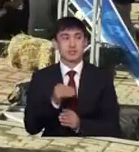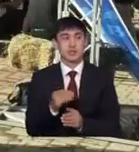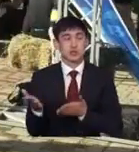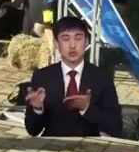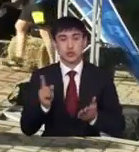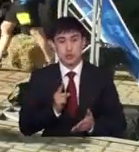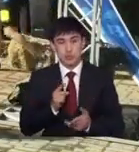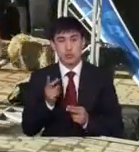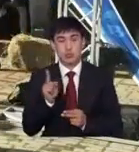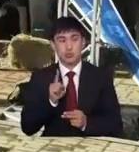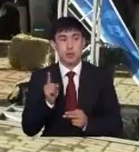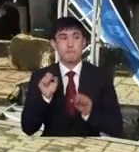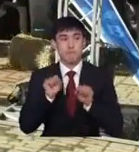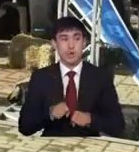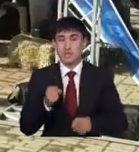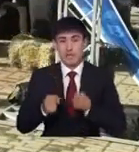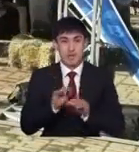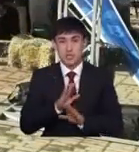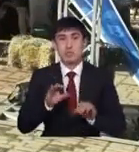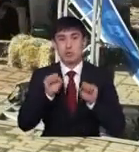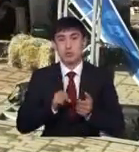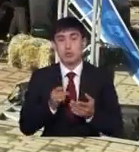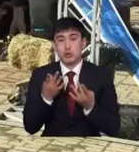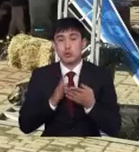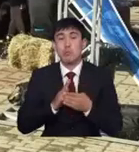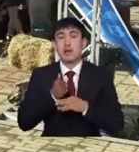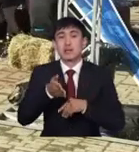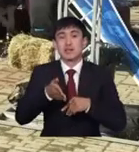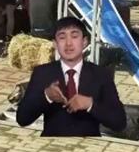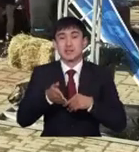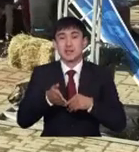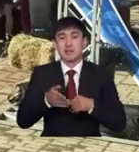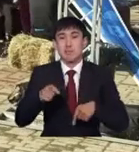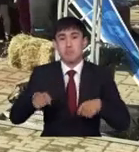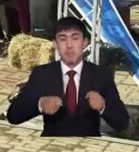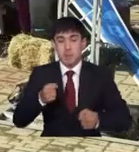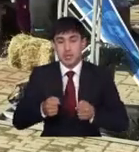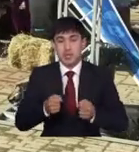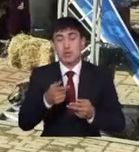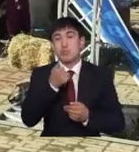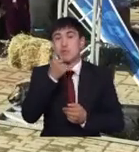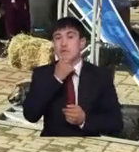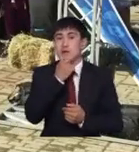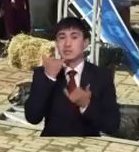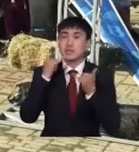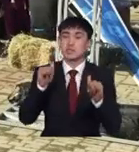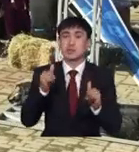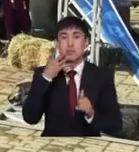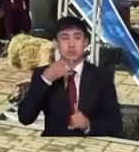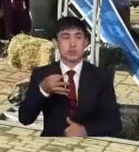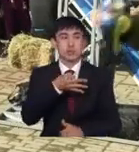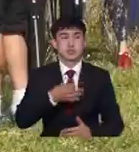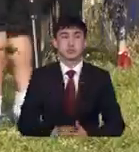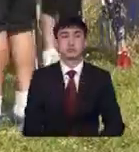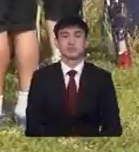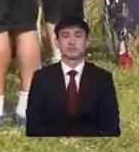ждем, потому что можно не бежать, можно пройти с палочками скандинавскими и любоваться красотой Алматинской